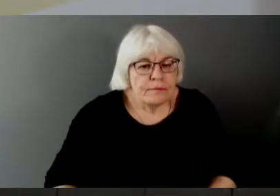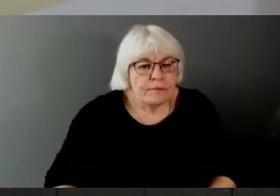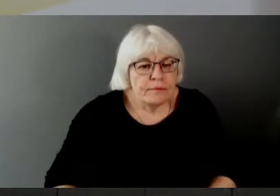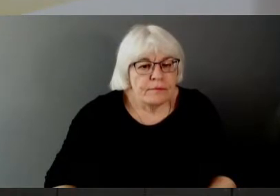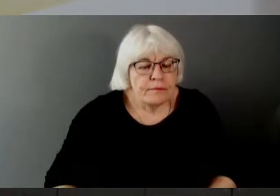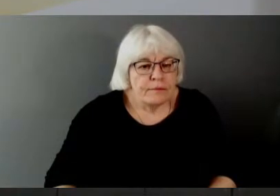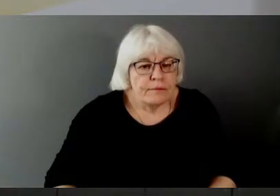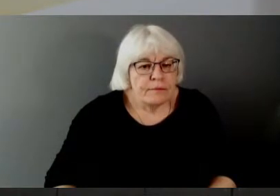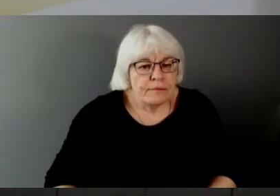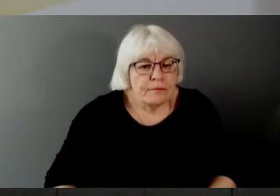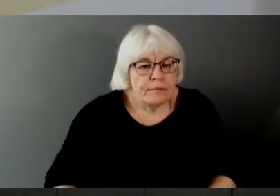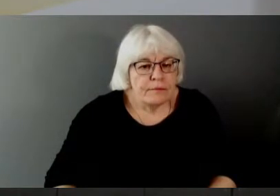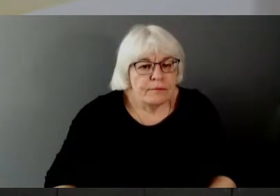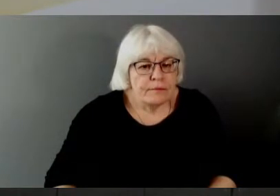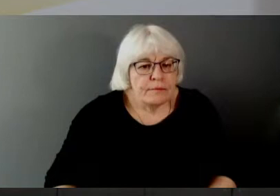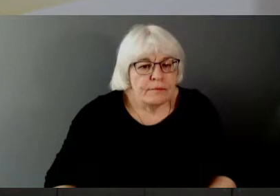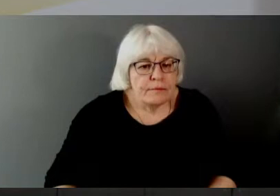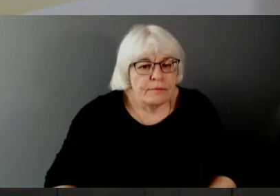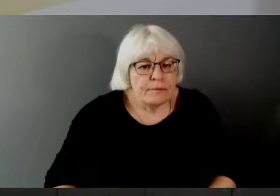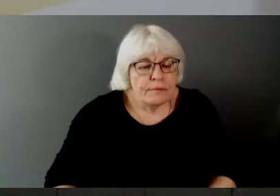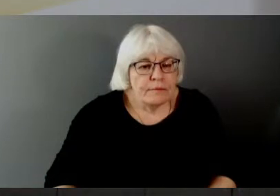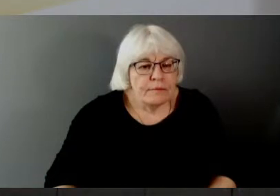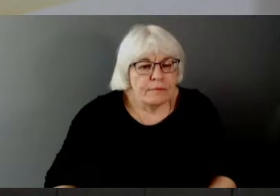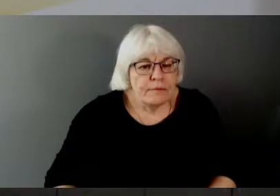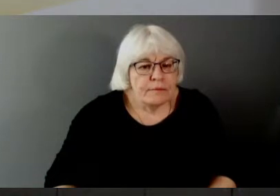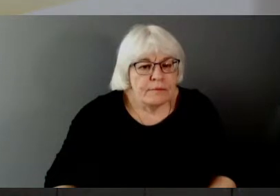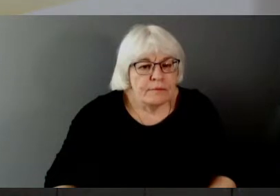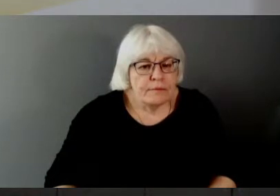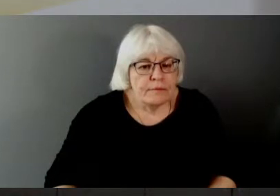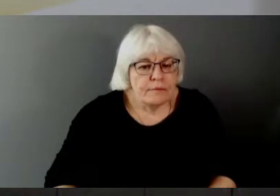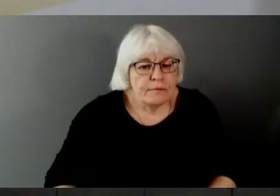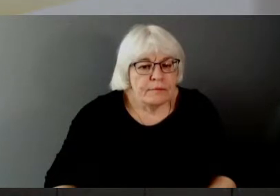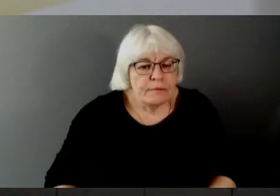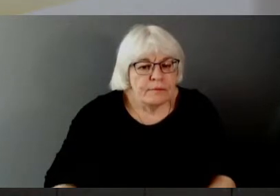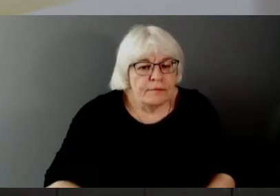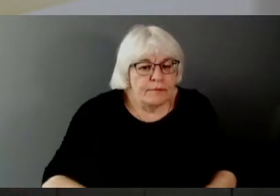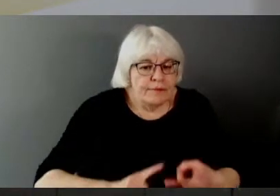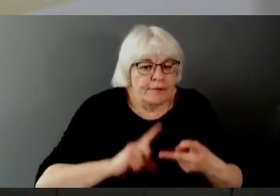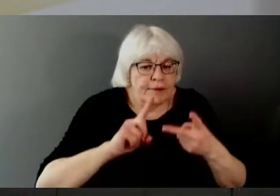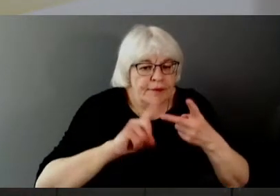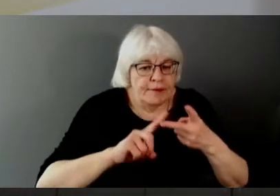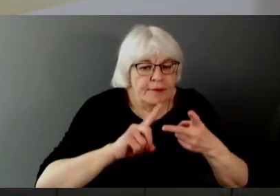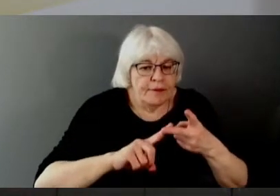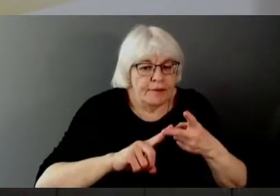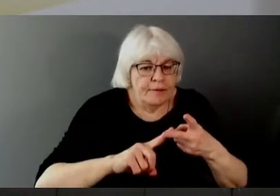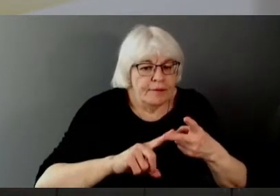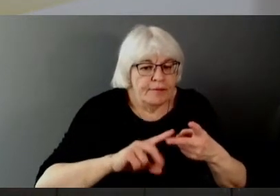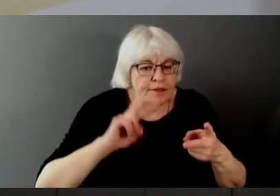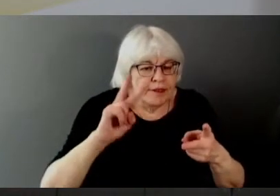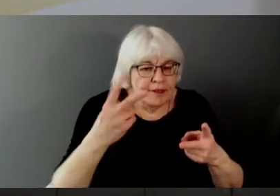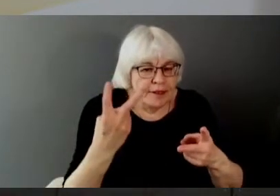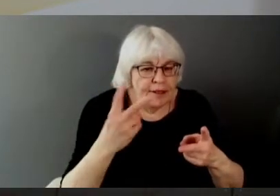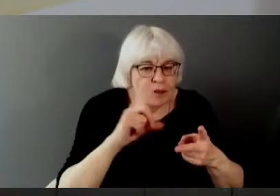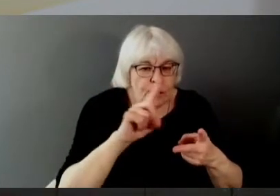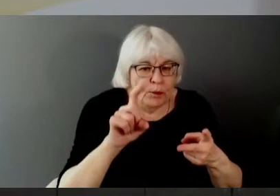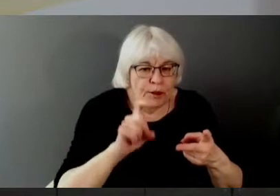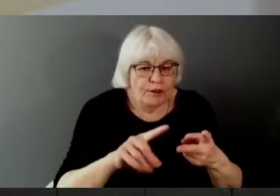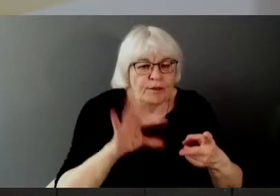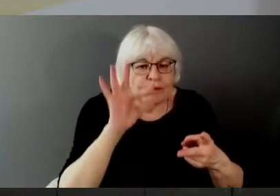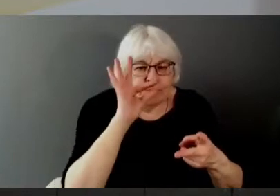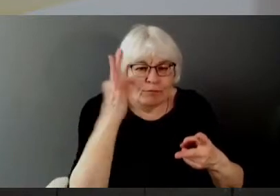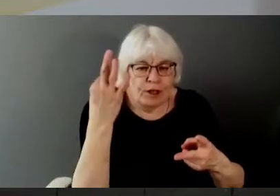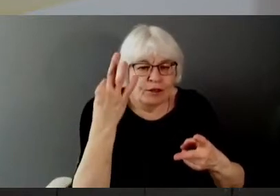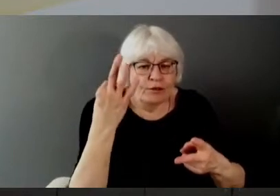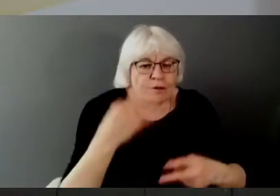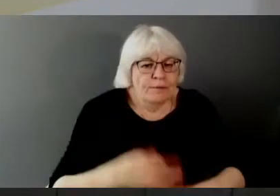va le faire. Et vous avez dit que vous êtes satisfaite avec cette vitesse avec laquelle la vaccination se déroule